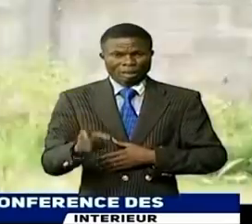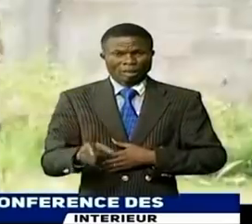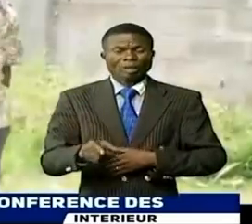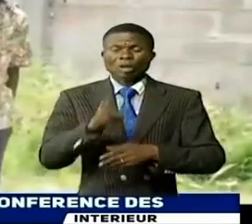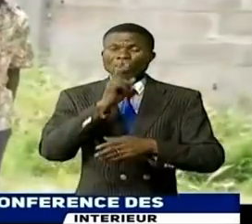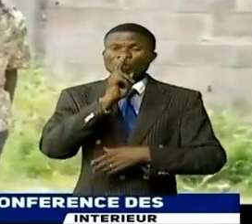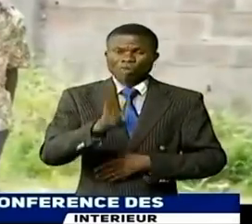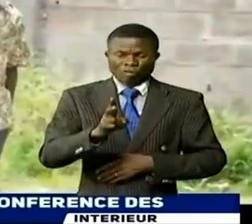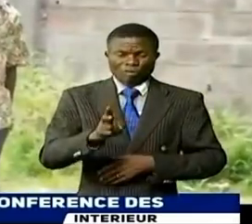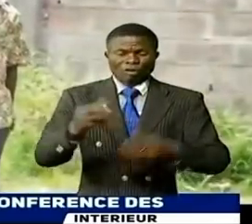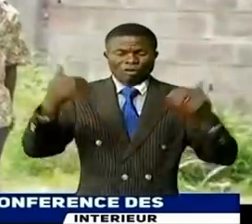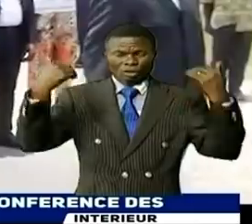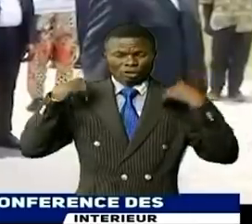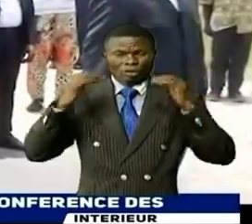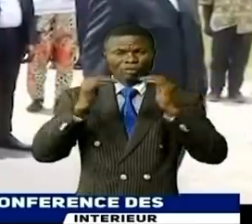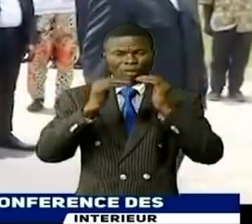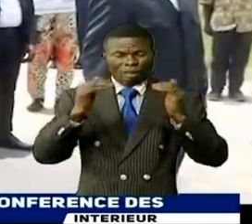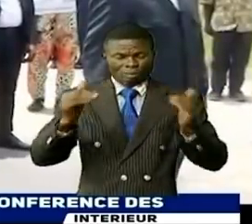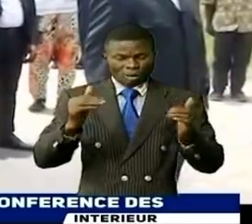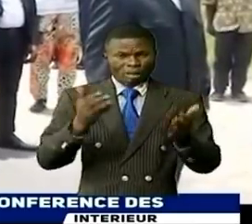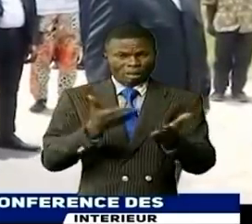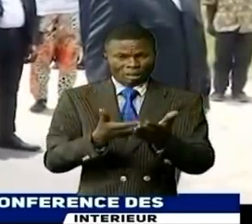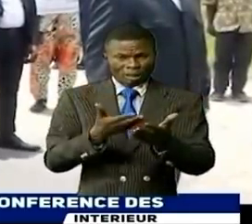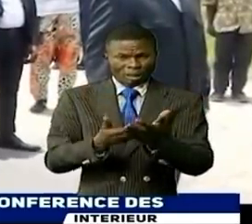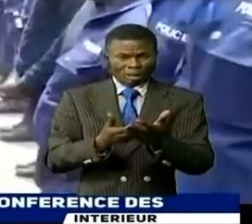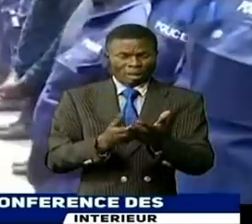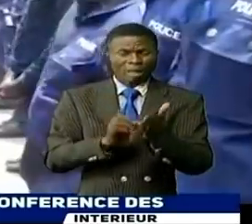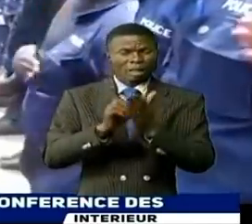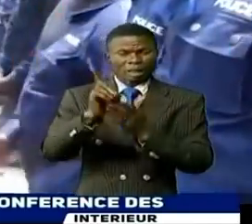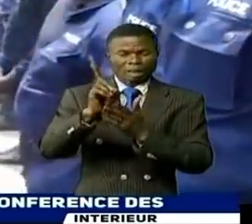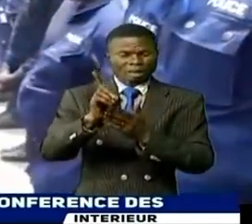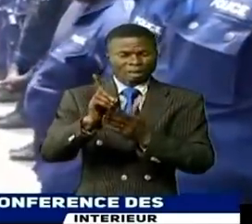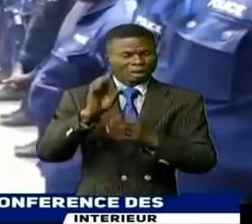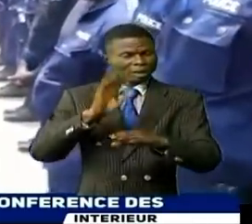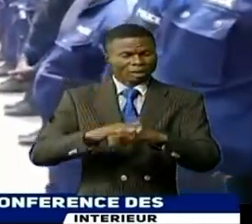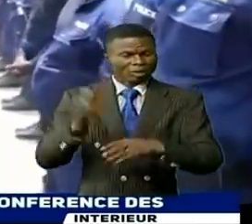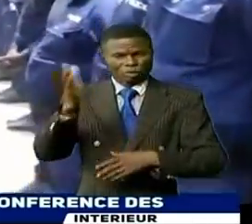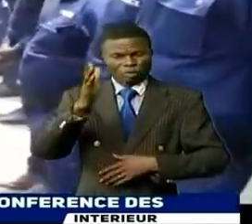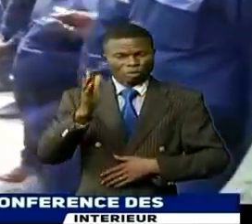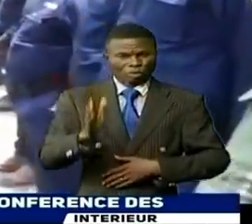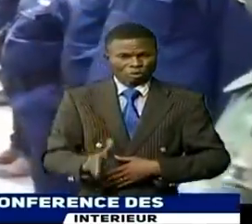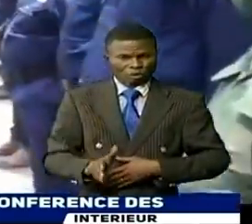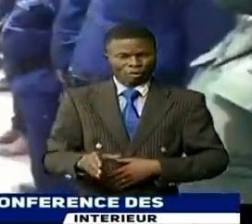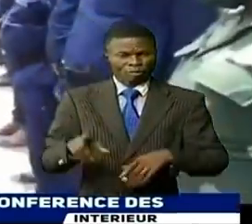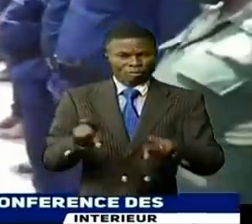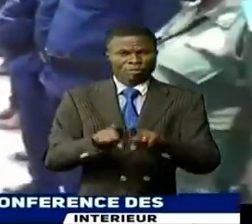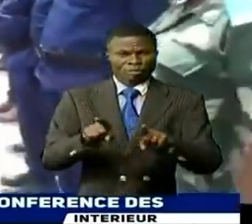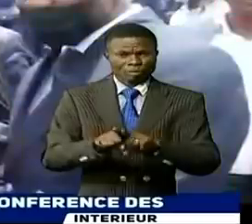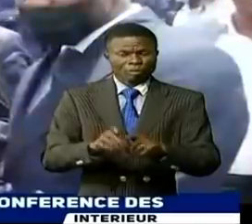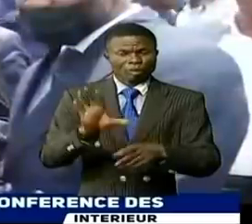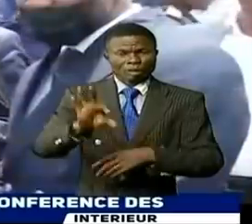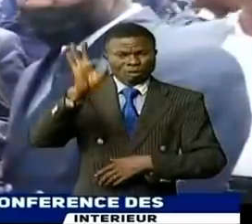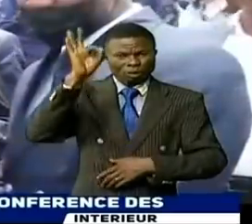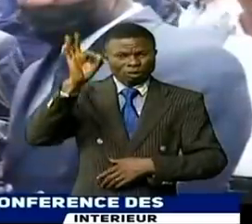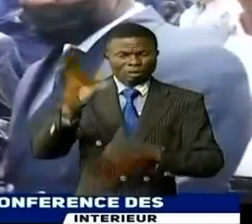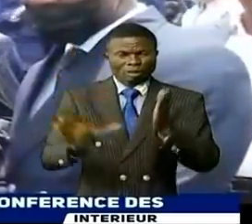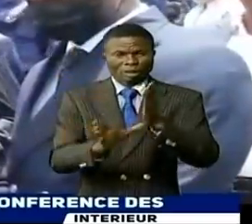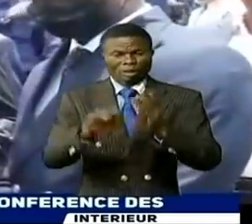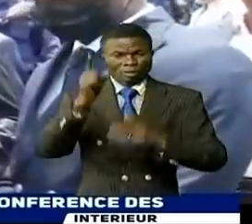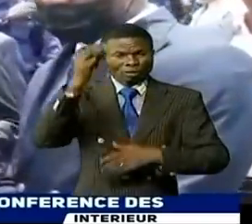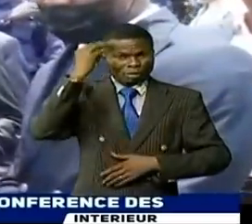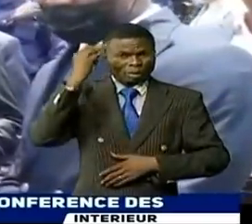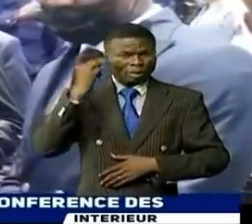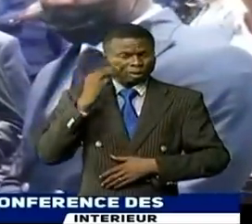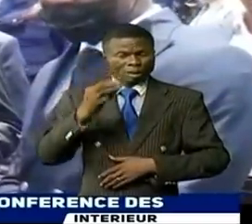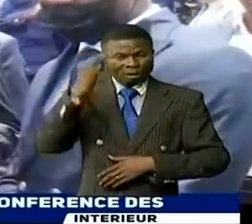véritable oasis de paix sans laquelle aucun développement n'est possible. C'est ce qui a milité son choix par le vice-premier ministre, ministre